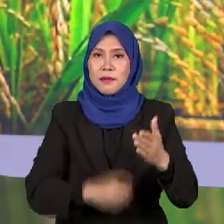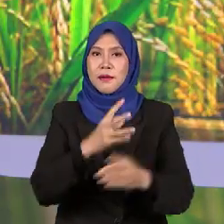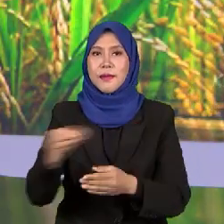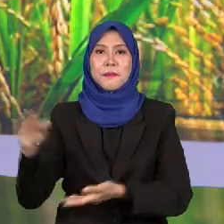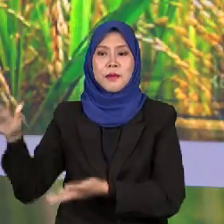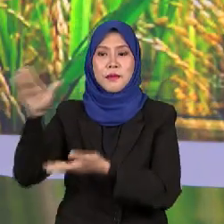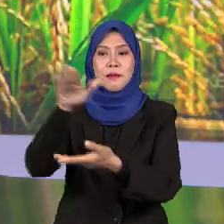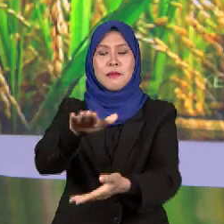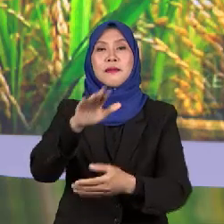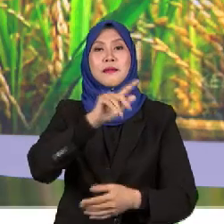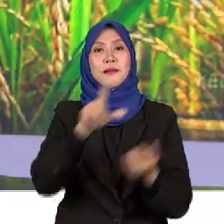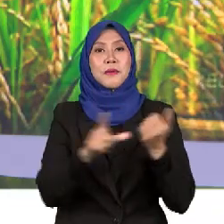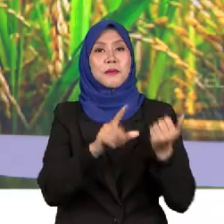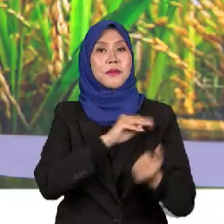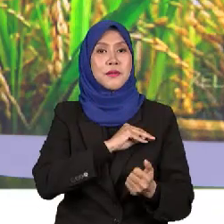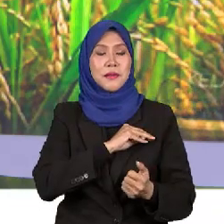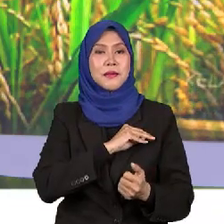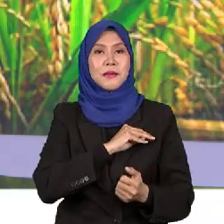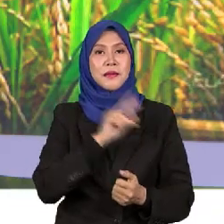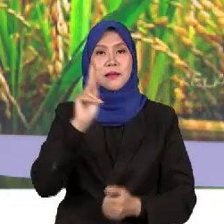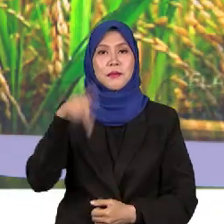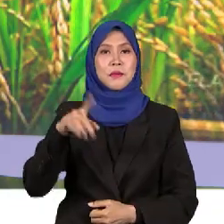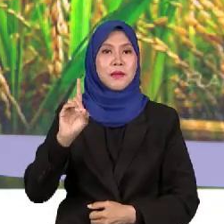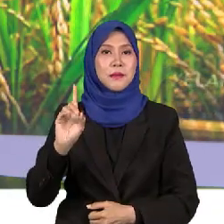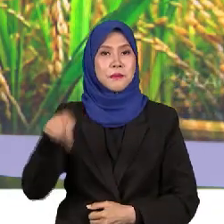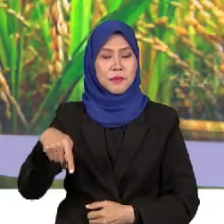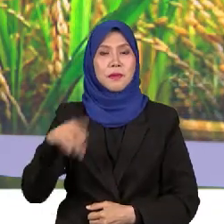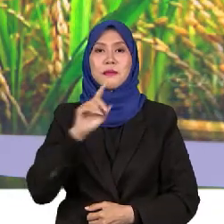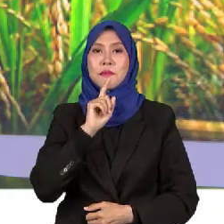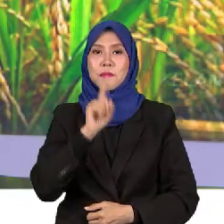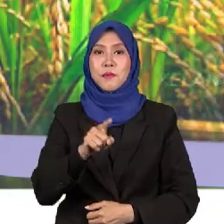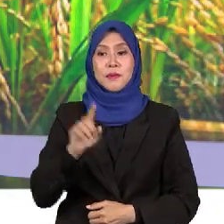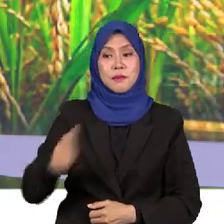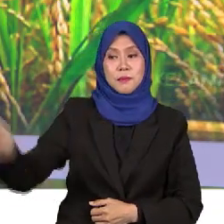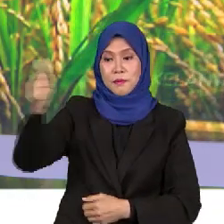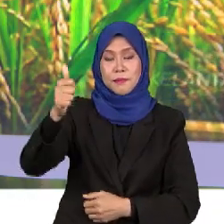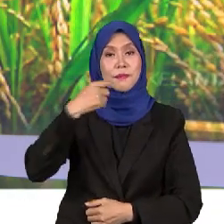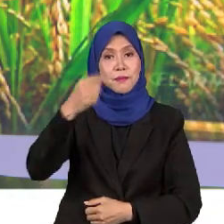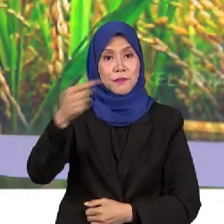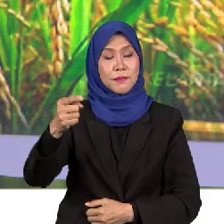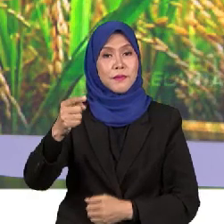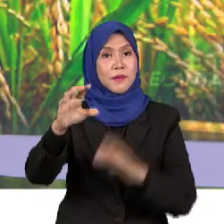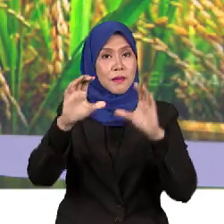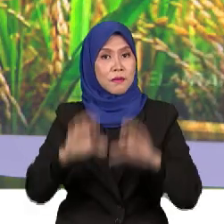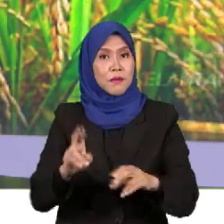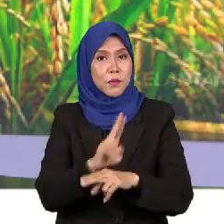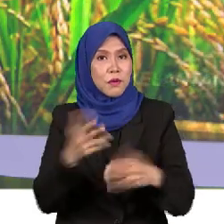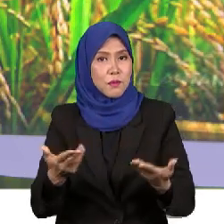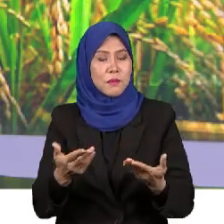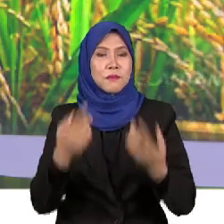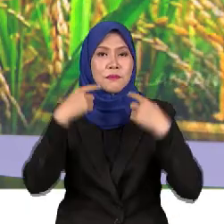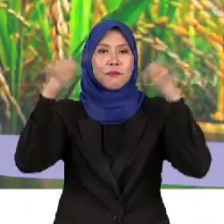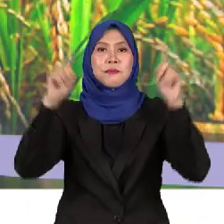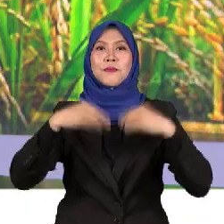bakalan imbalan menteri perdagangan dalam negeri dan kasar hidup usia saling berkata pendekatan sama digoda pakai bagi menjadikan